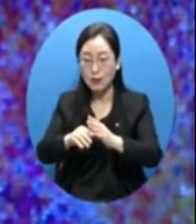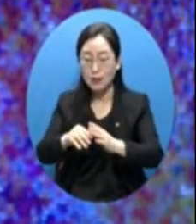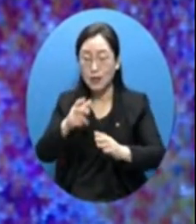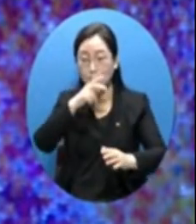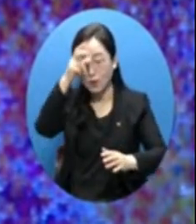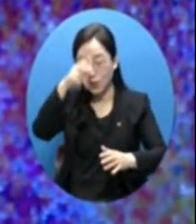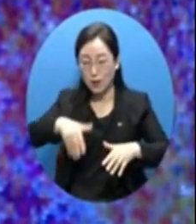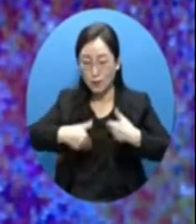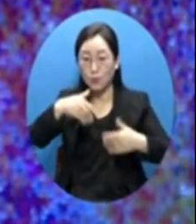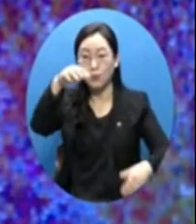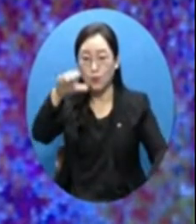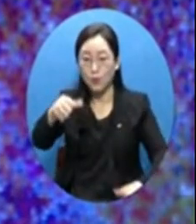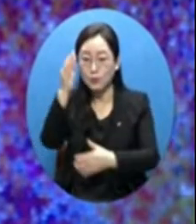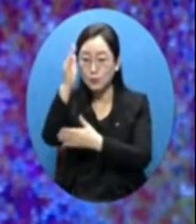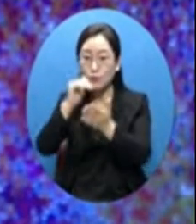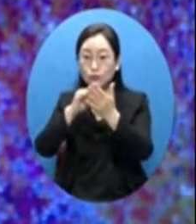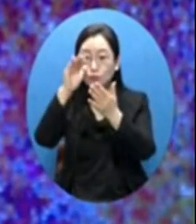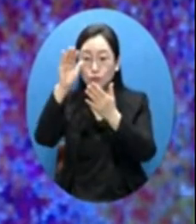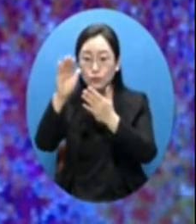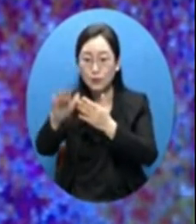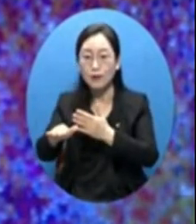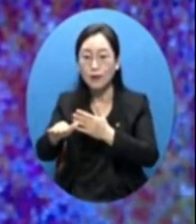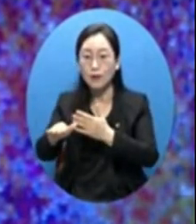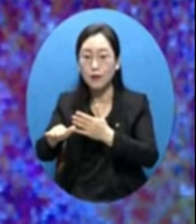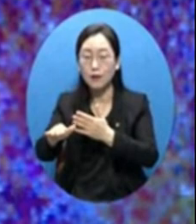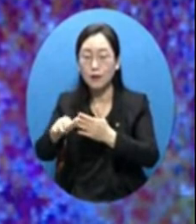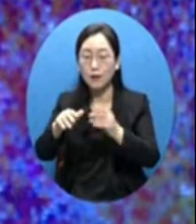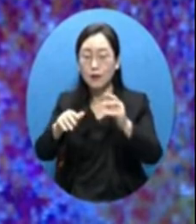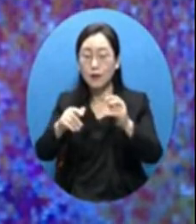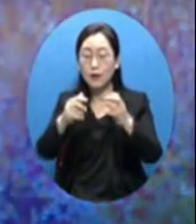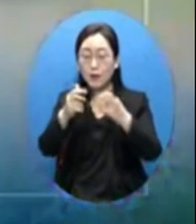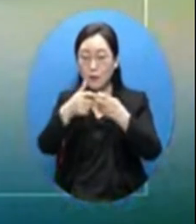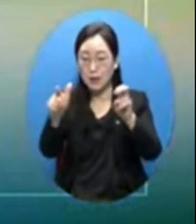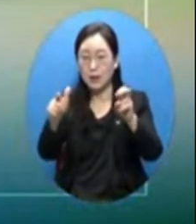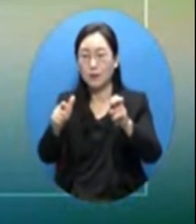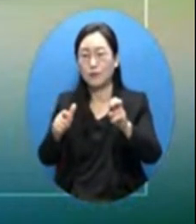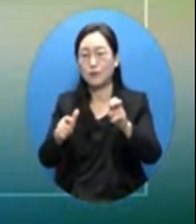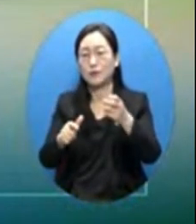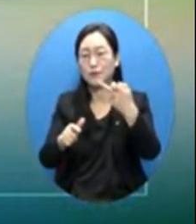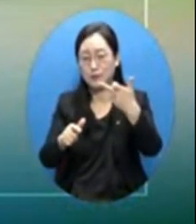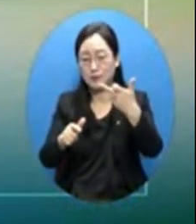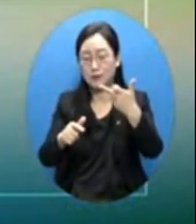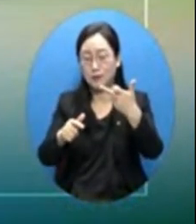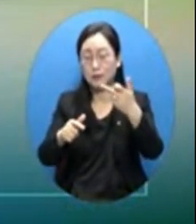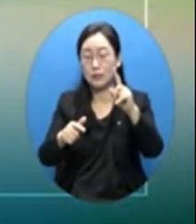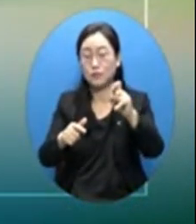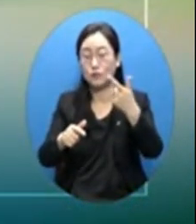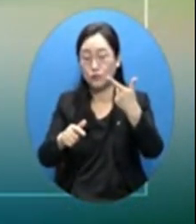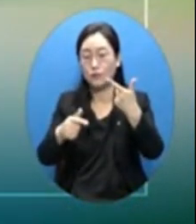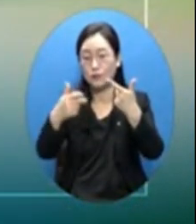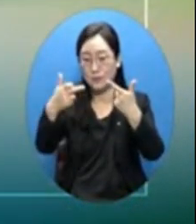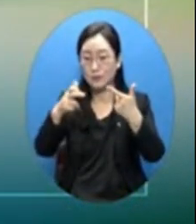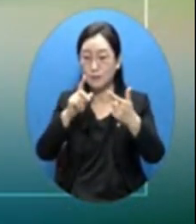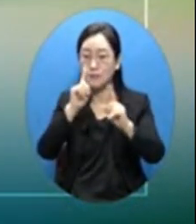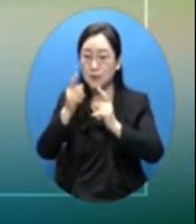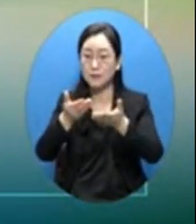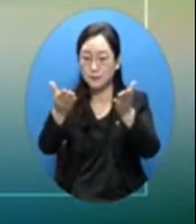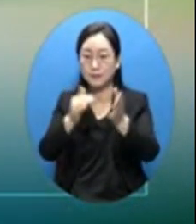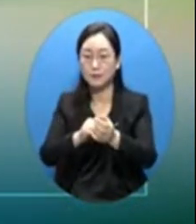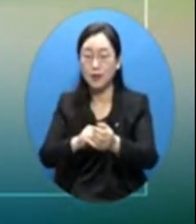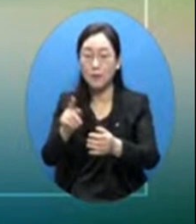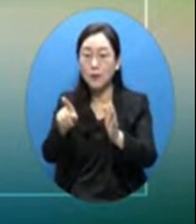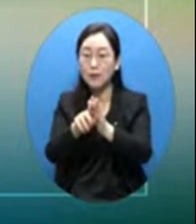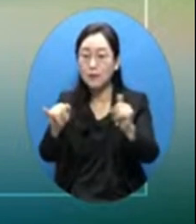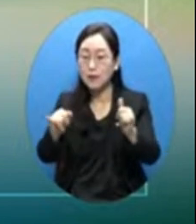다음 집회를 할 때 마가복음 16장 17절 18절 말씀을 선포했습니다. 믿는 자에게는